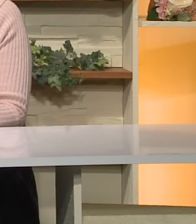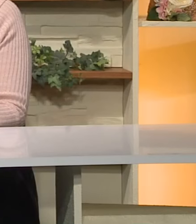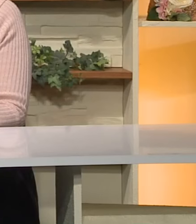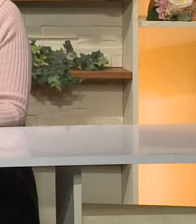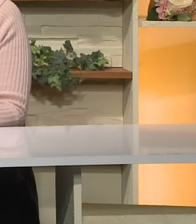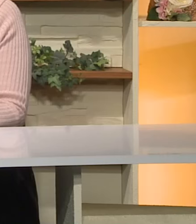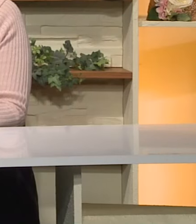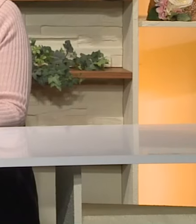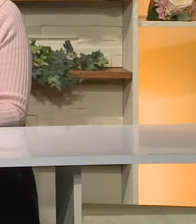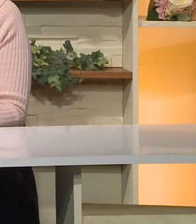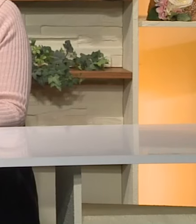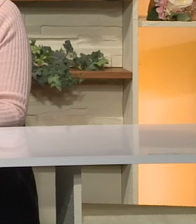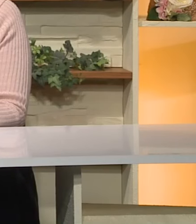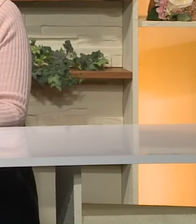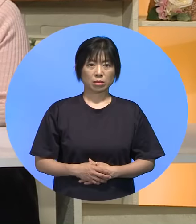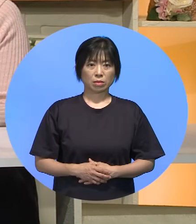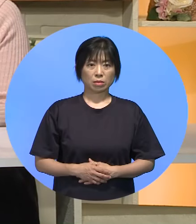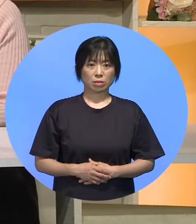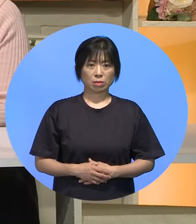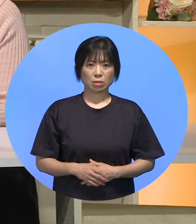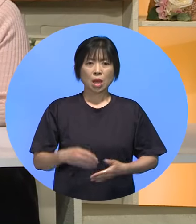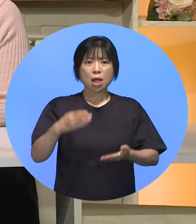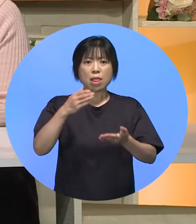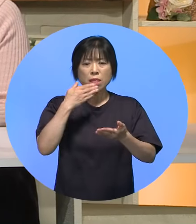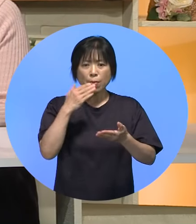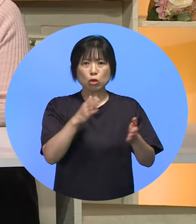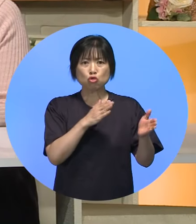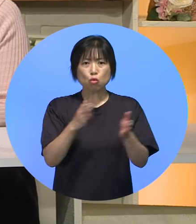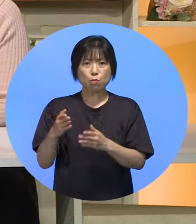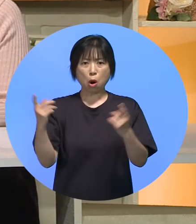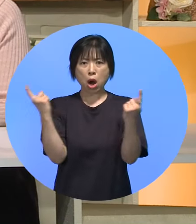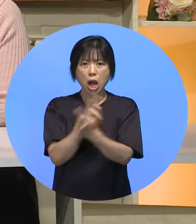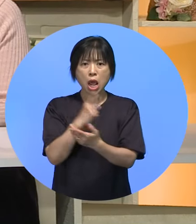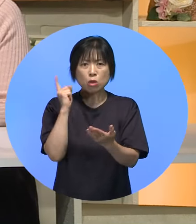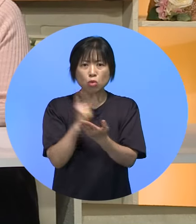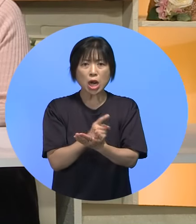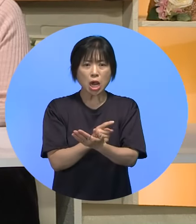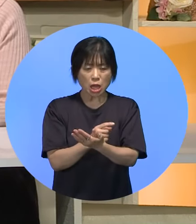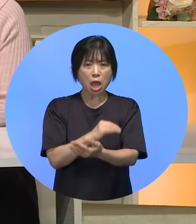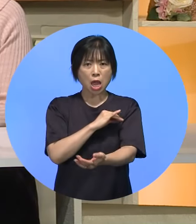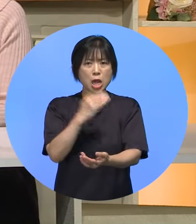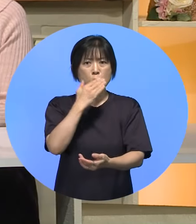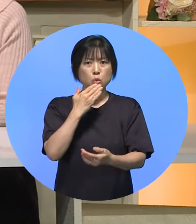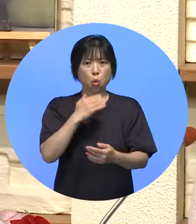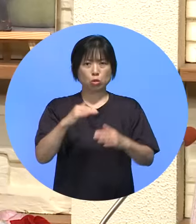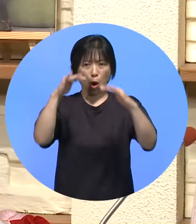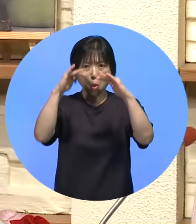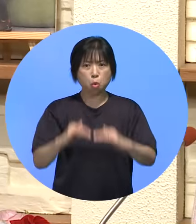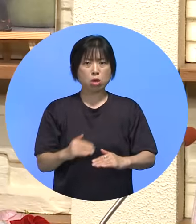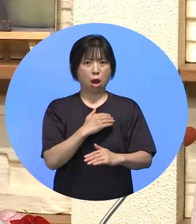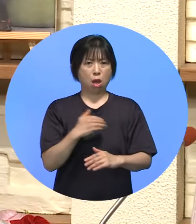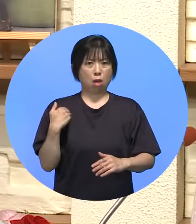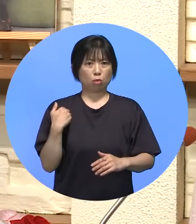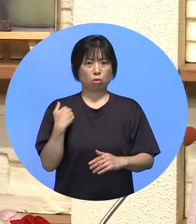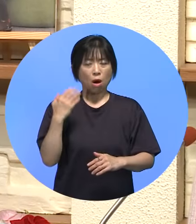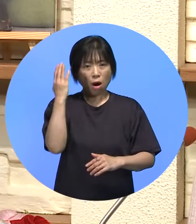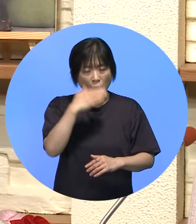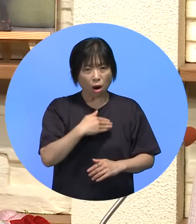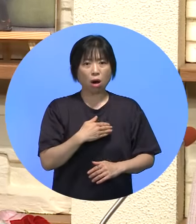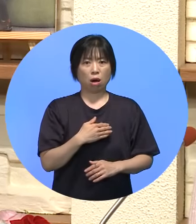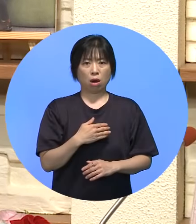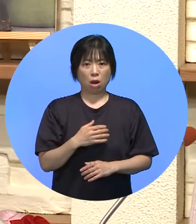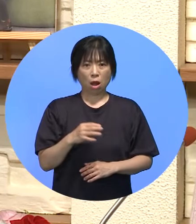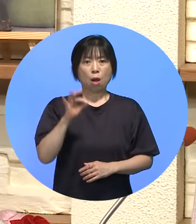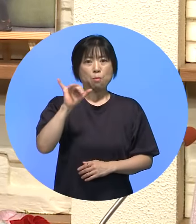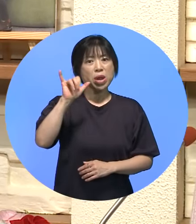食育講演会について食べる順番考えるだけで血糖値を伝えることができるということで目安としては野菜が